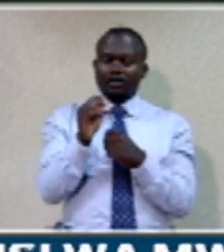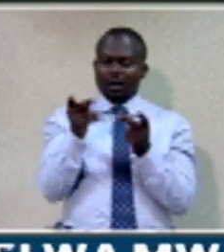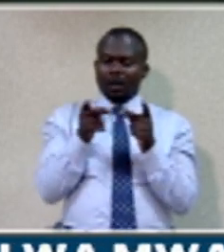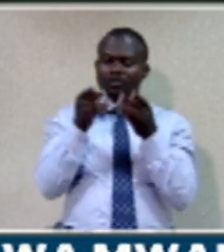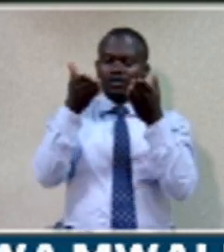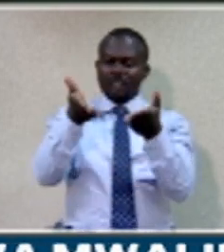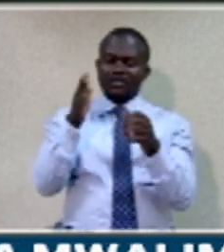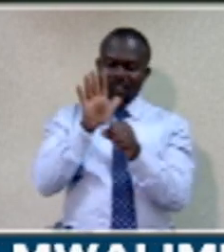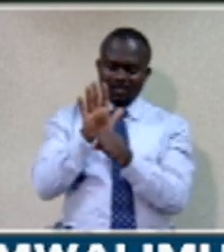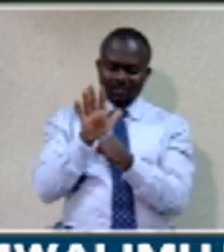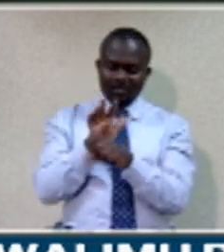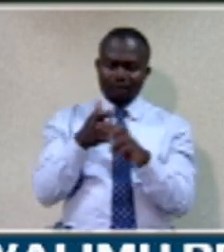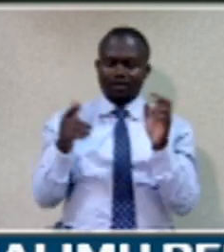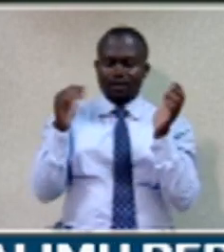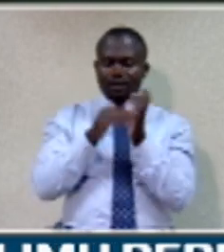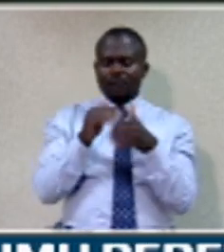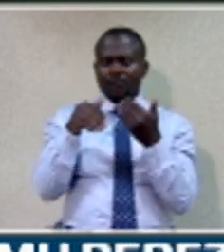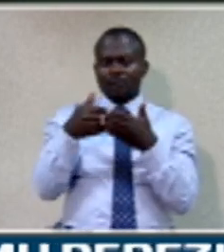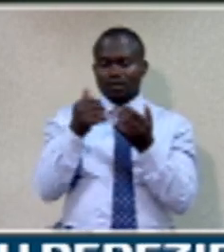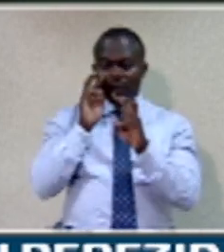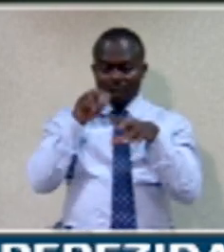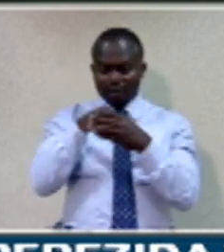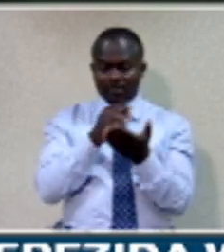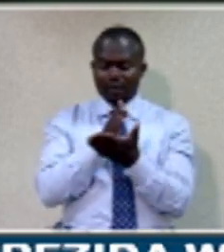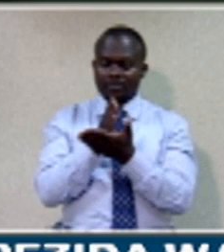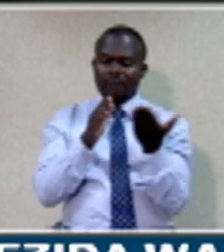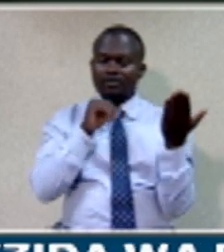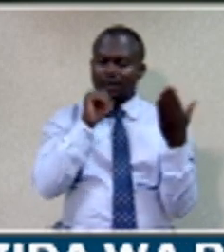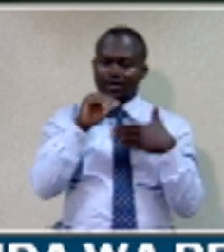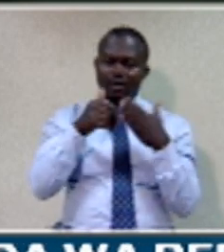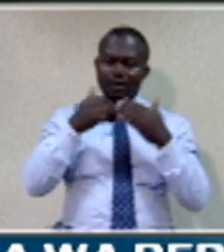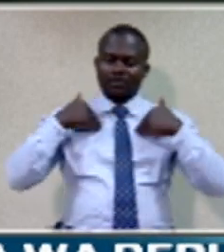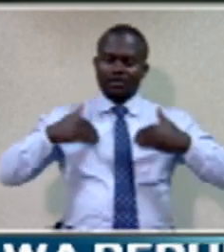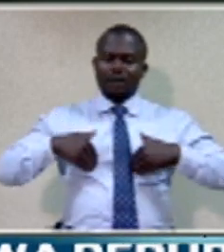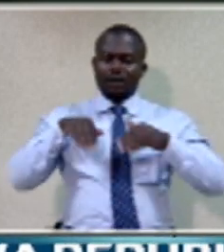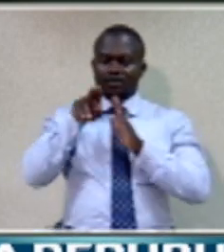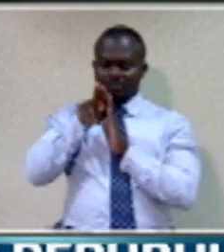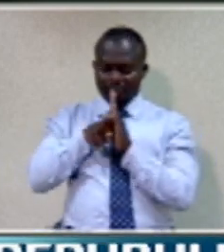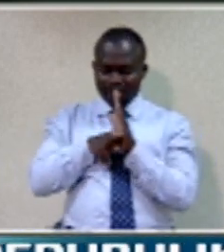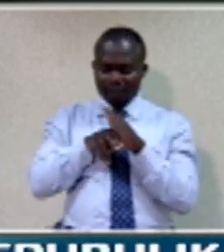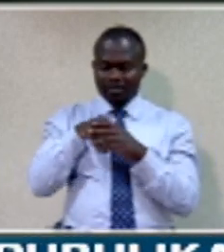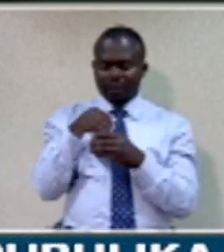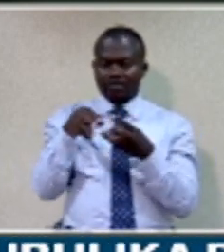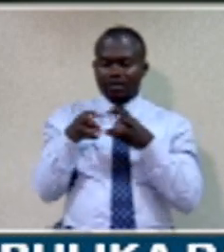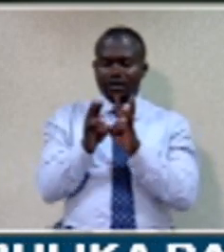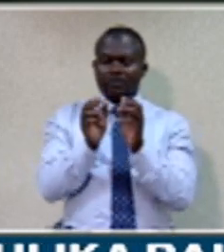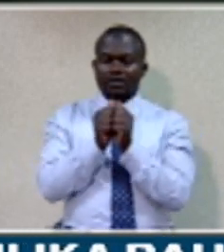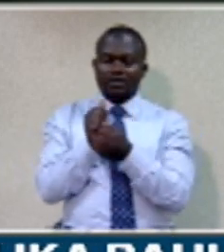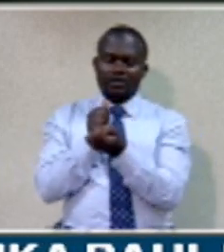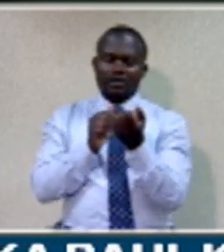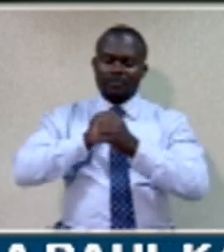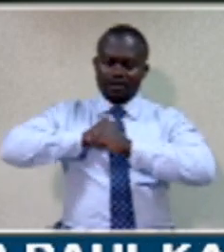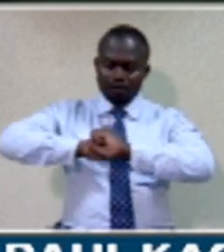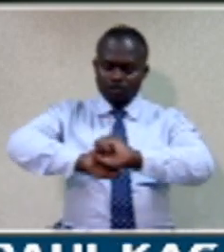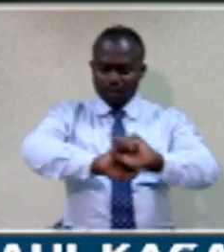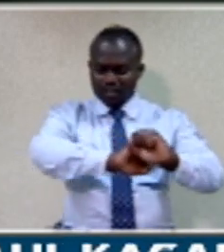ni henshi, kandi urebye mu by'ukuri ntabwo iyo mibiri yashyinguwe mu buryo